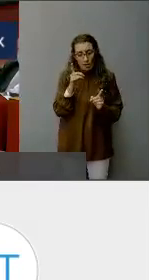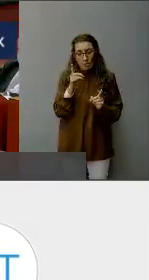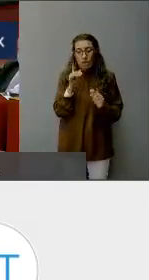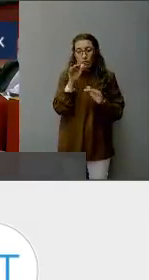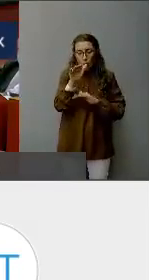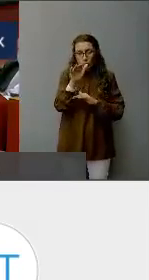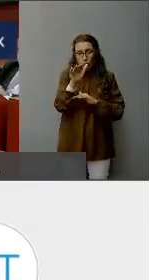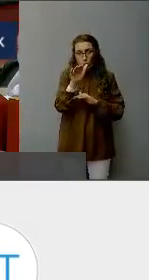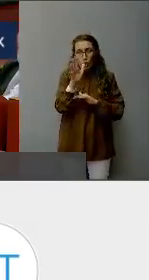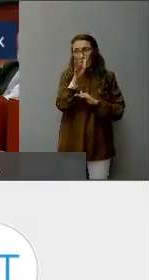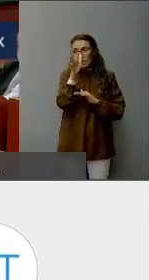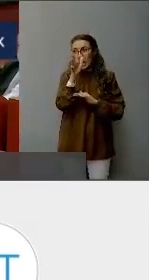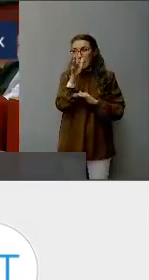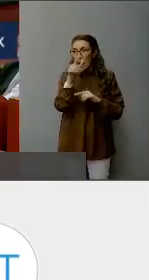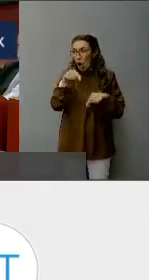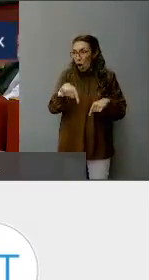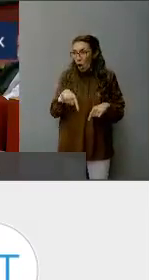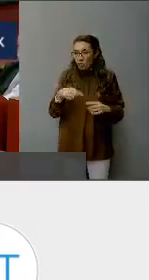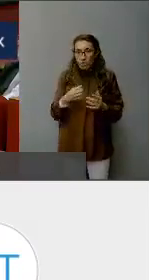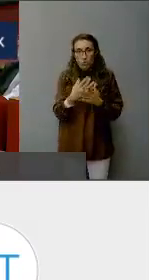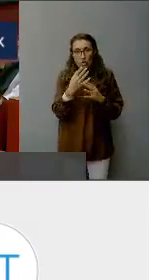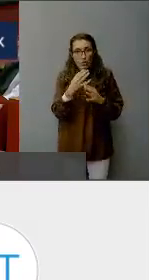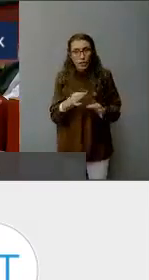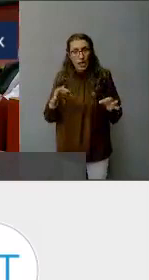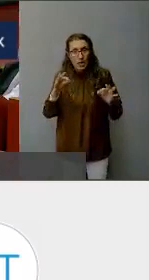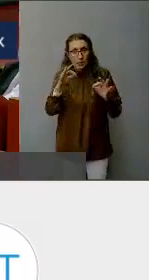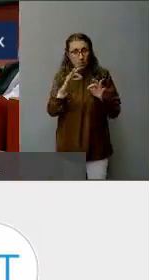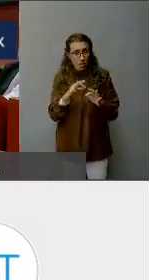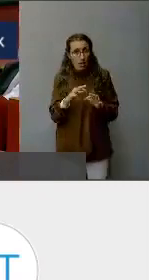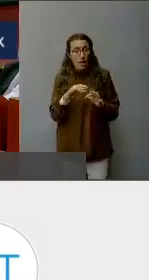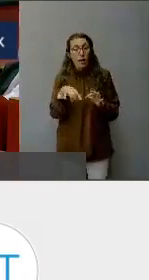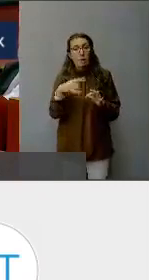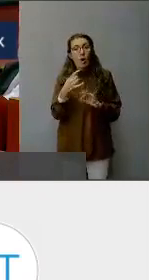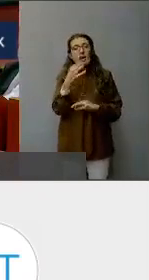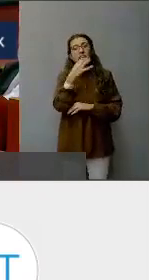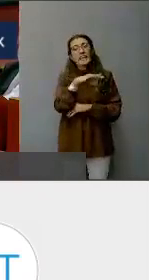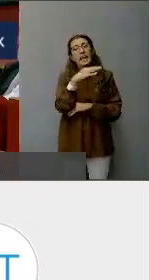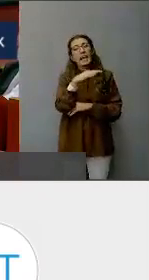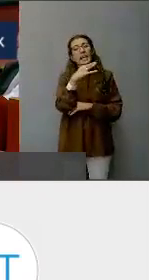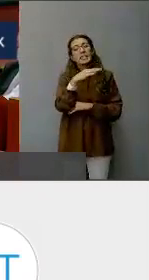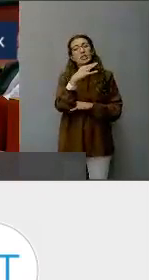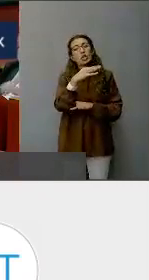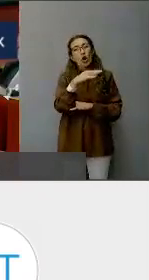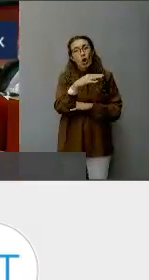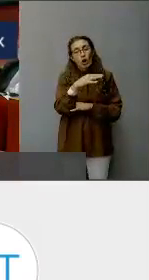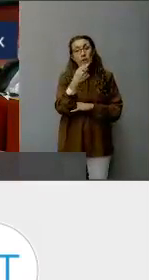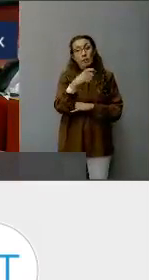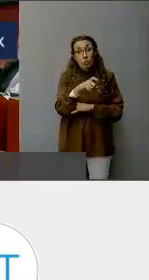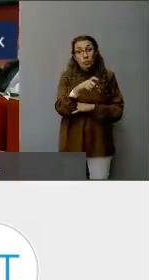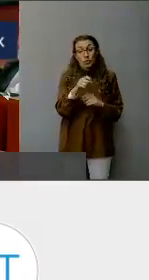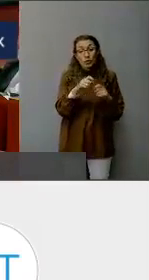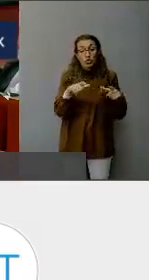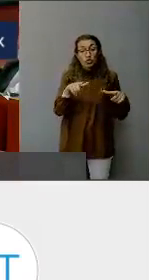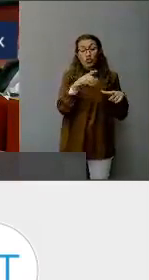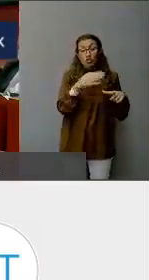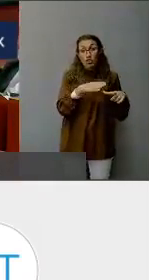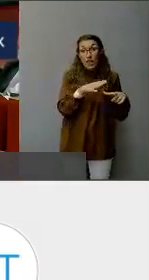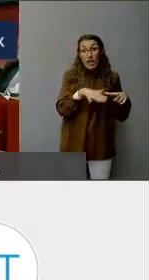questo non sia successo a delle relazioni su quella che la città europea di genova farà